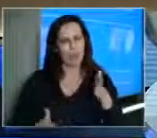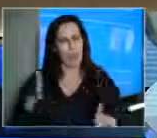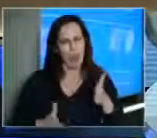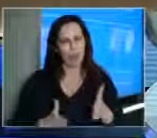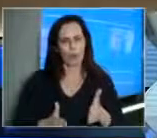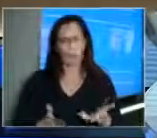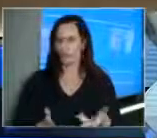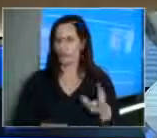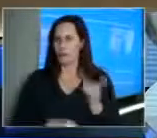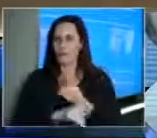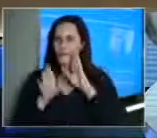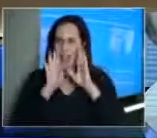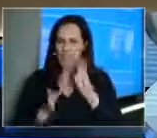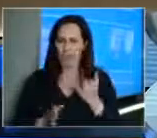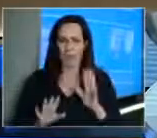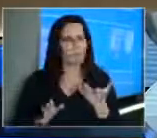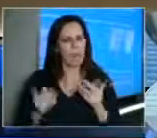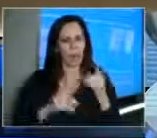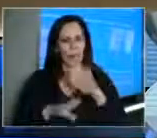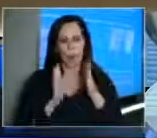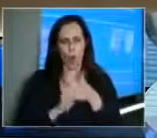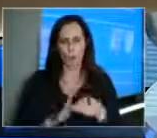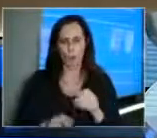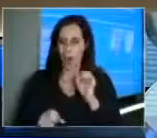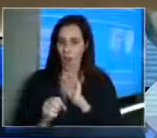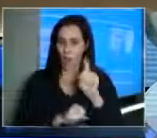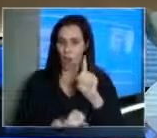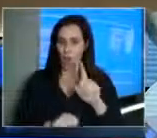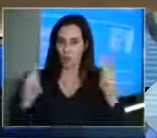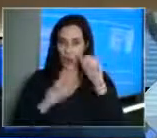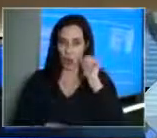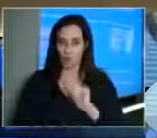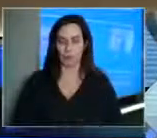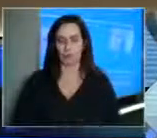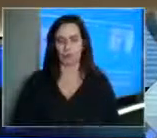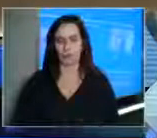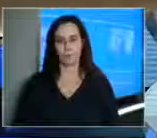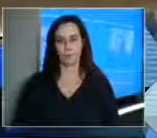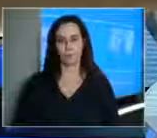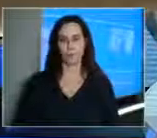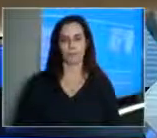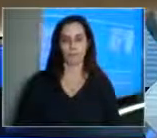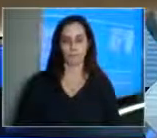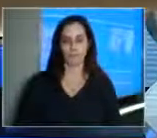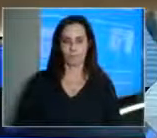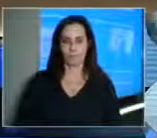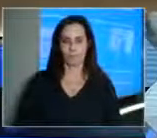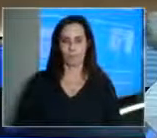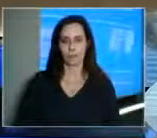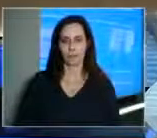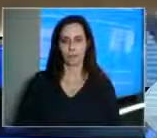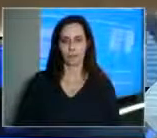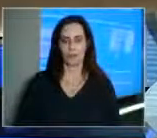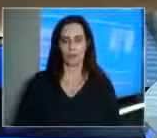בבוטים, בחשבונות המזויפים, ולאן כל זה הולך. התלונה של כחול לבן מוצדקת, אנחנו בסדר